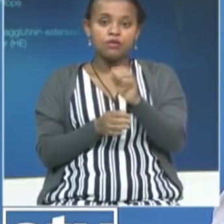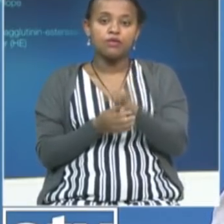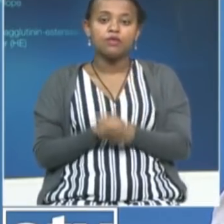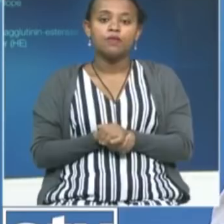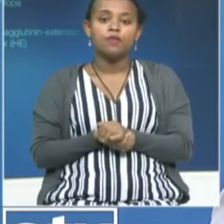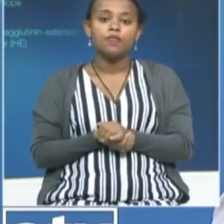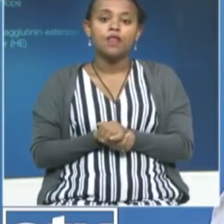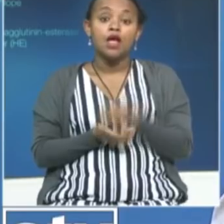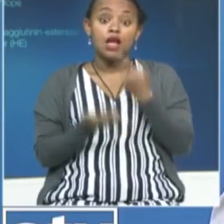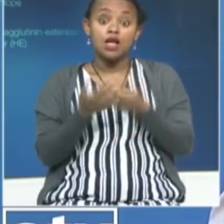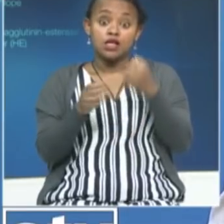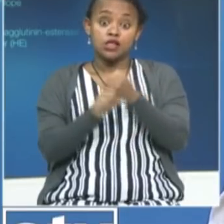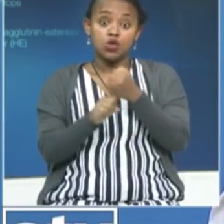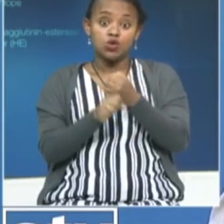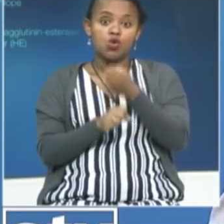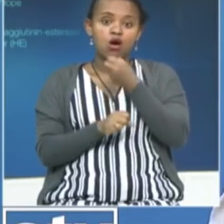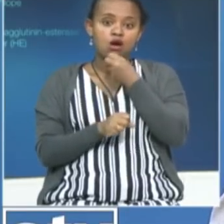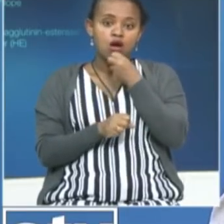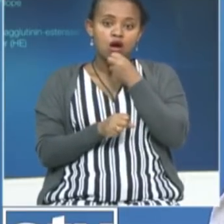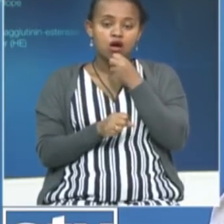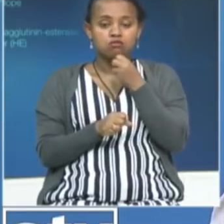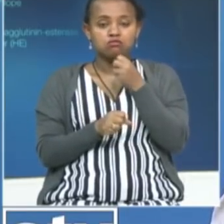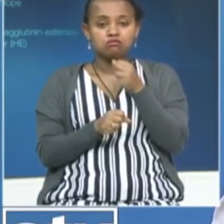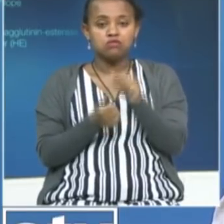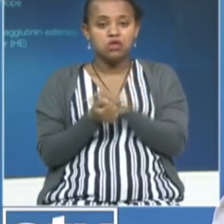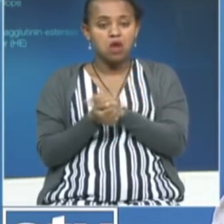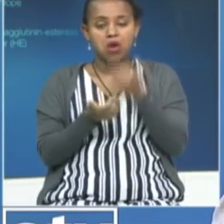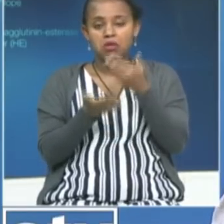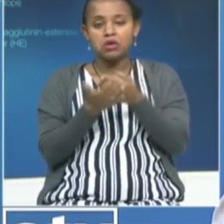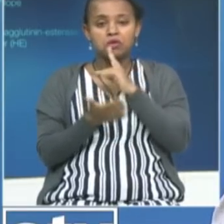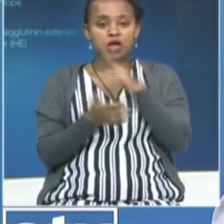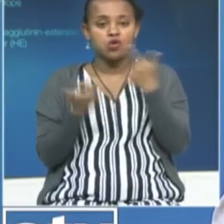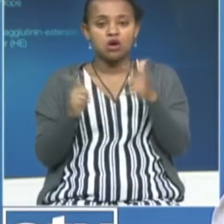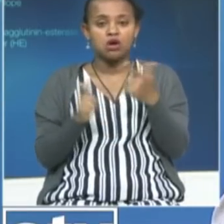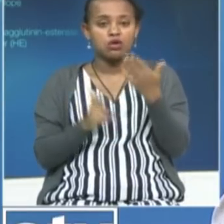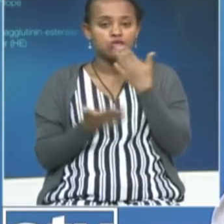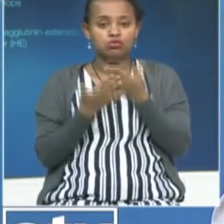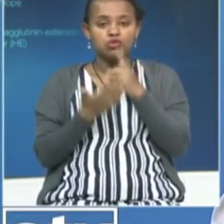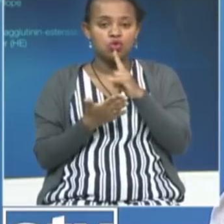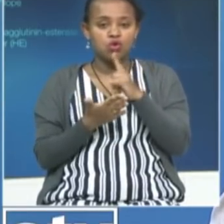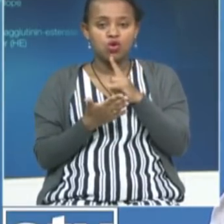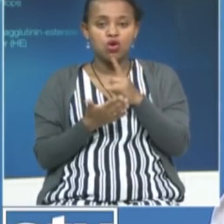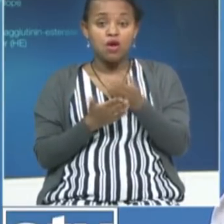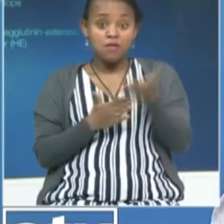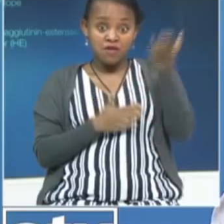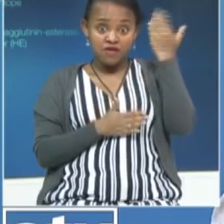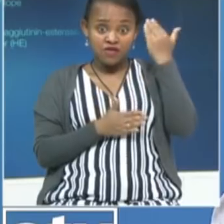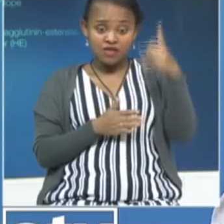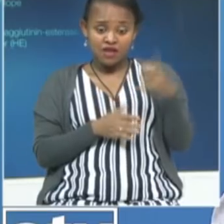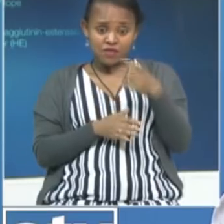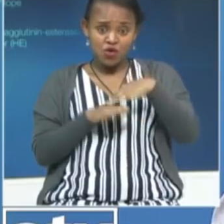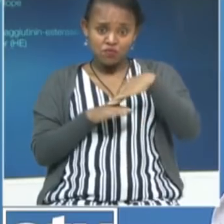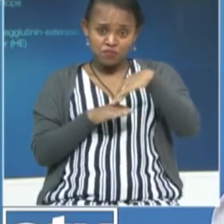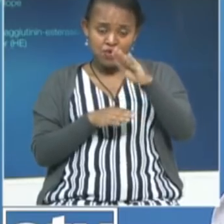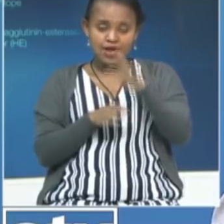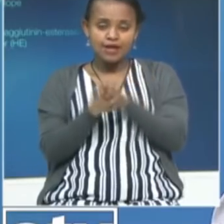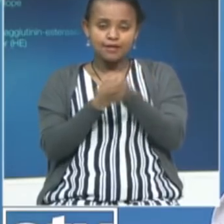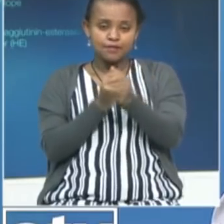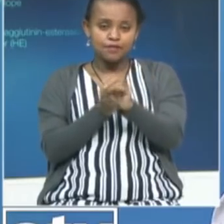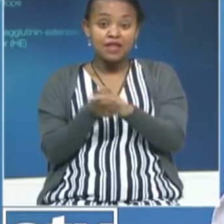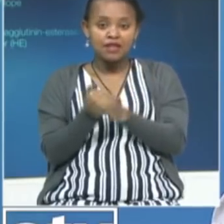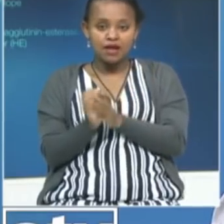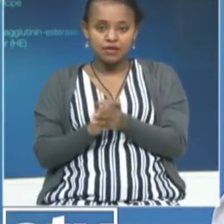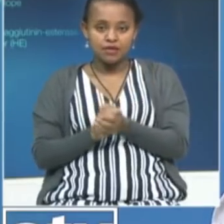ለነዚህ ስራዎች በውሃና ለሳሙናም ቅርብ ስለሆኑ አጋጣሚውን ጥሩ ነው አዘውትሮ በፊት ከሚሆነው በበለጠ መታጠብ።